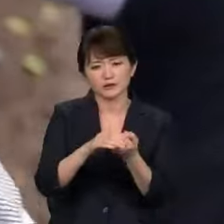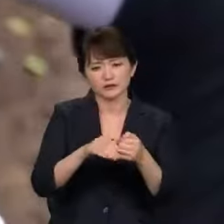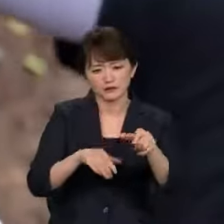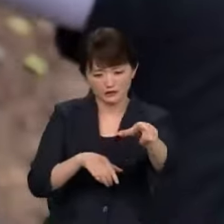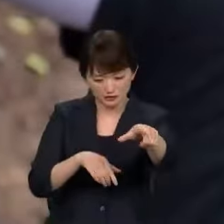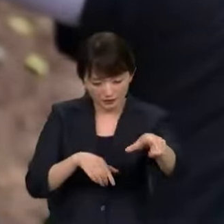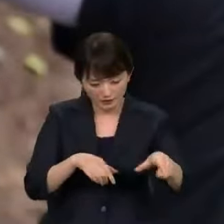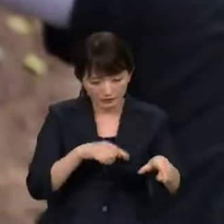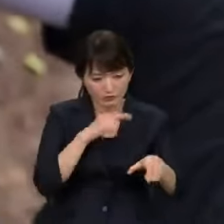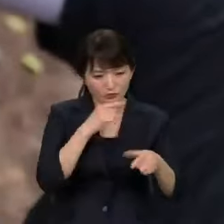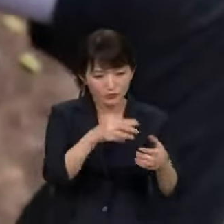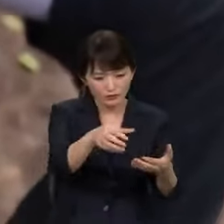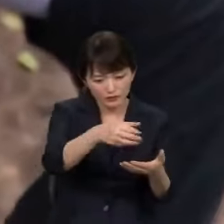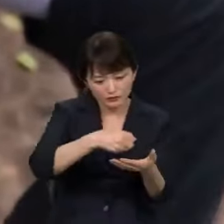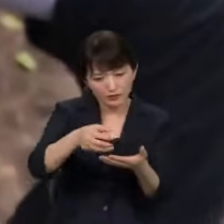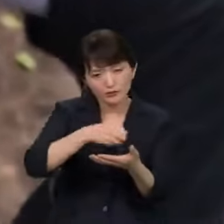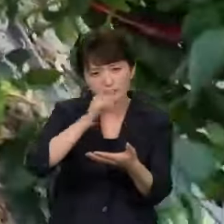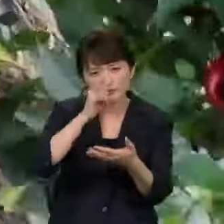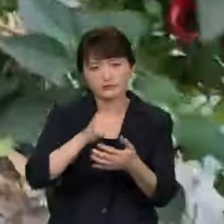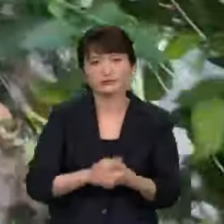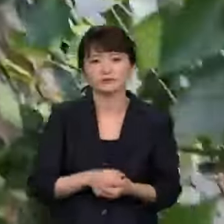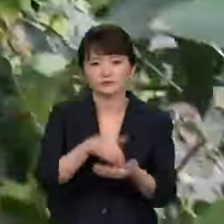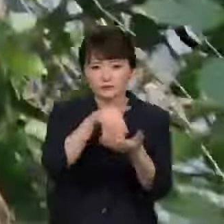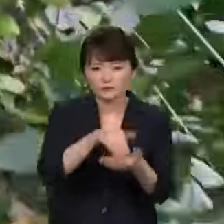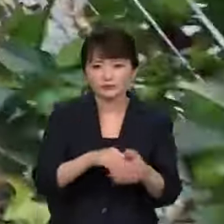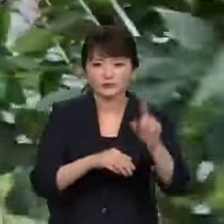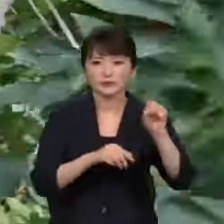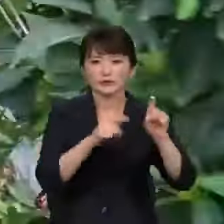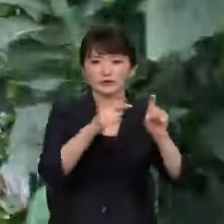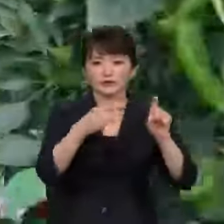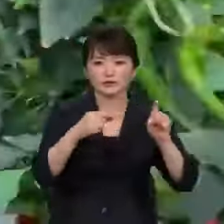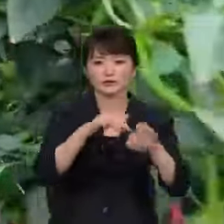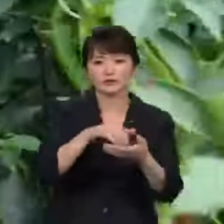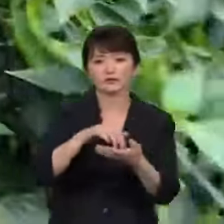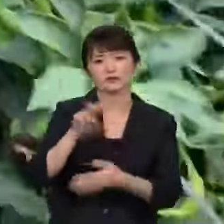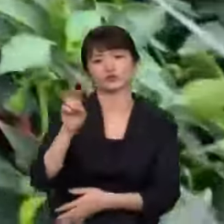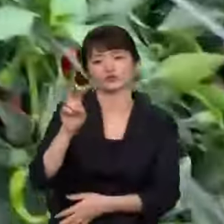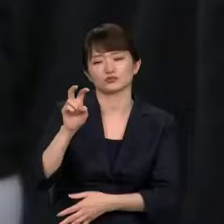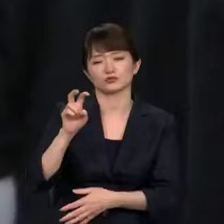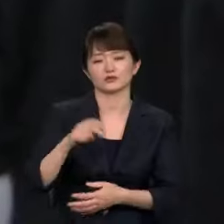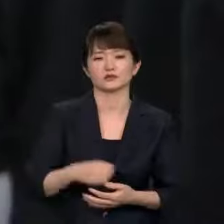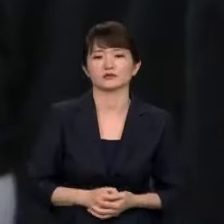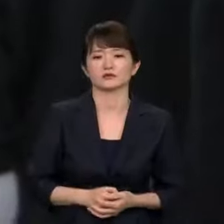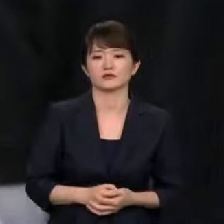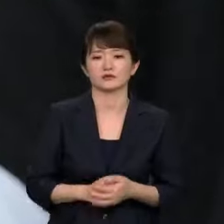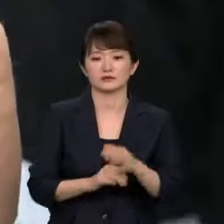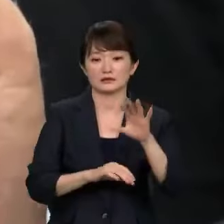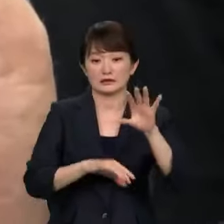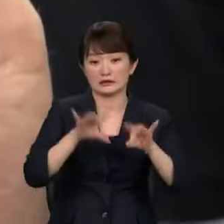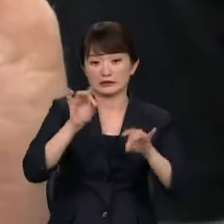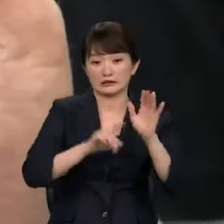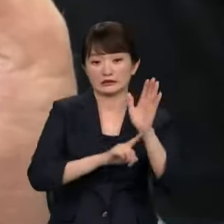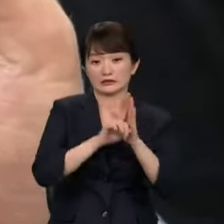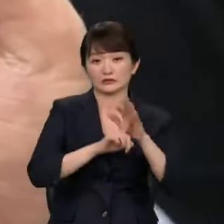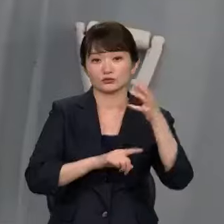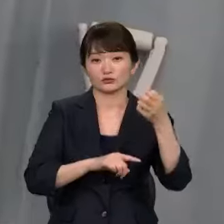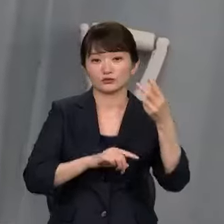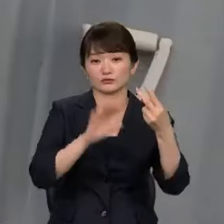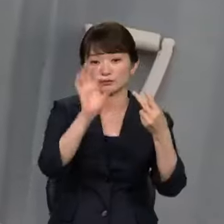간신히 수확합니다. 그러면 10kg짜리 20포대가 나옵니다. 이날 습도는